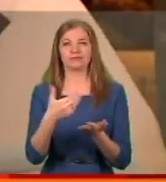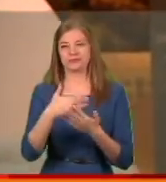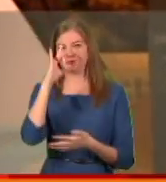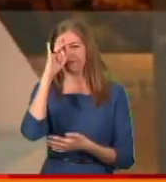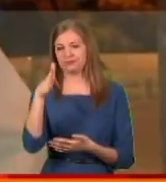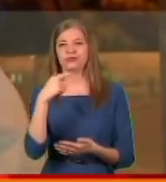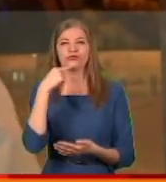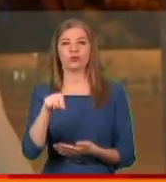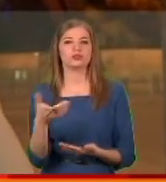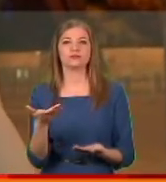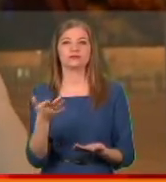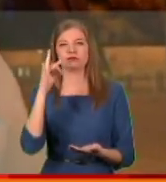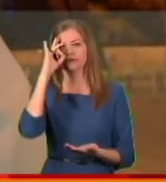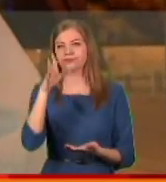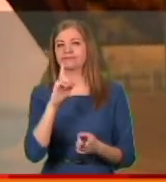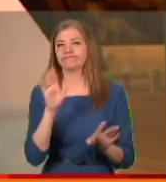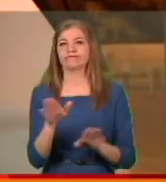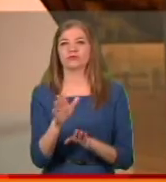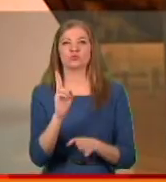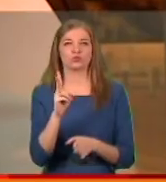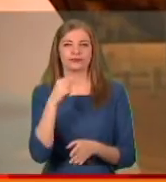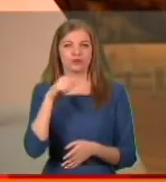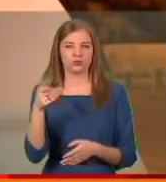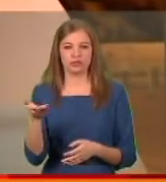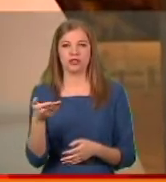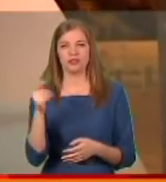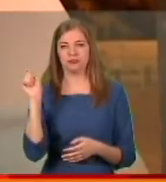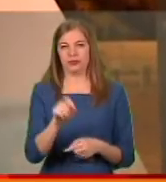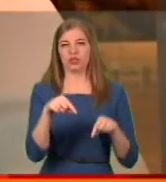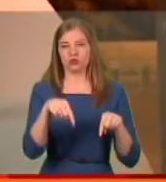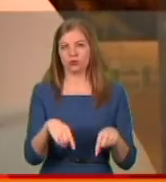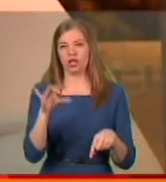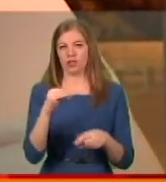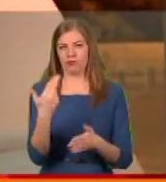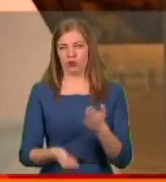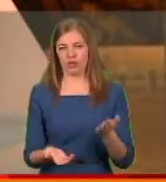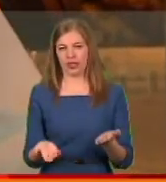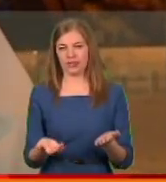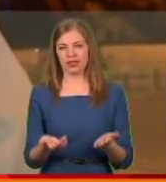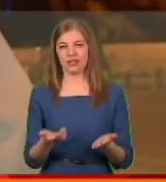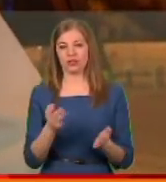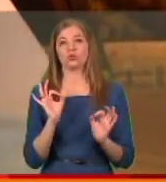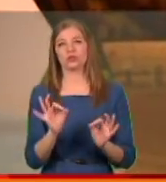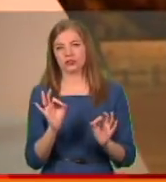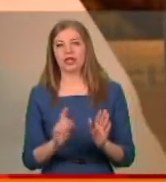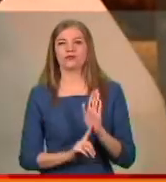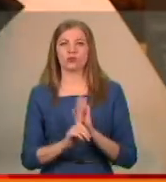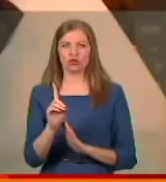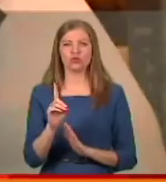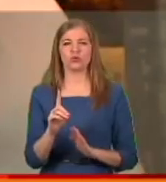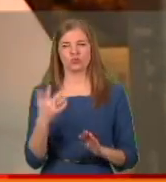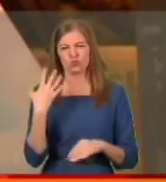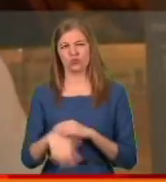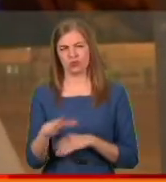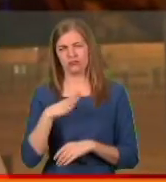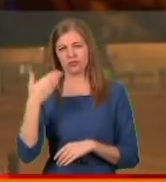який в Росії там. Известный исполнитель приедет сюда и проиграет. Естественно, начнется. Ну, такое у нас уже